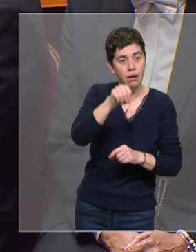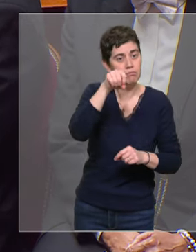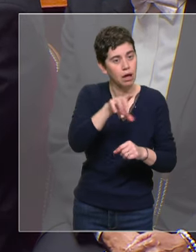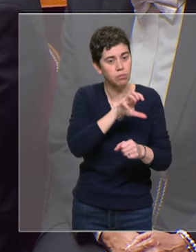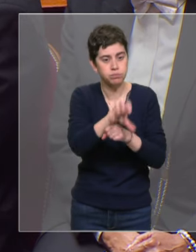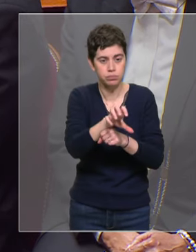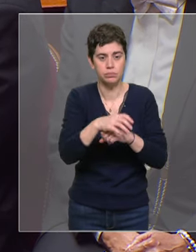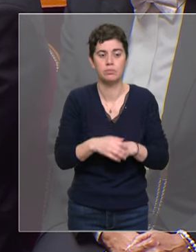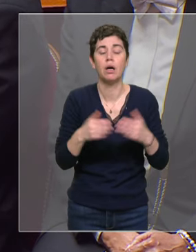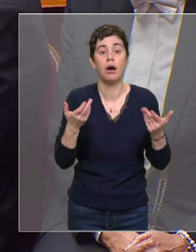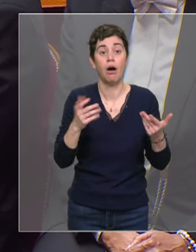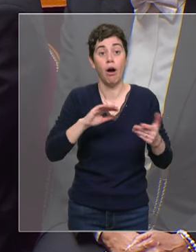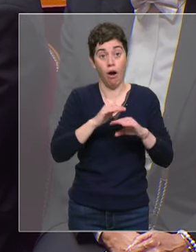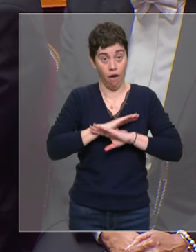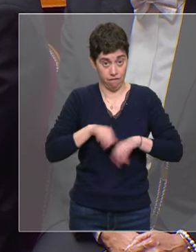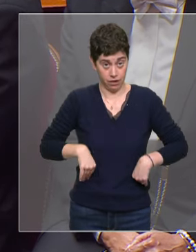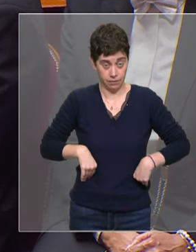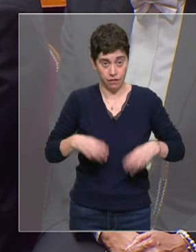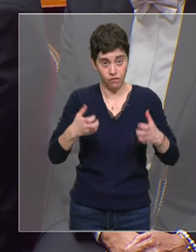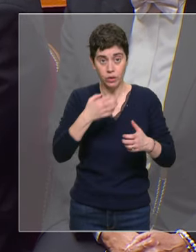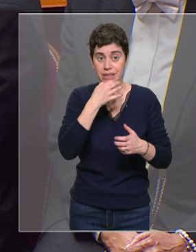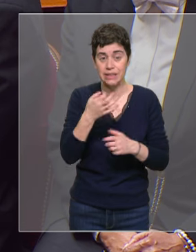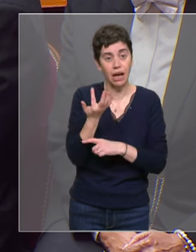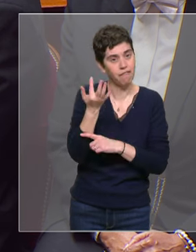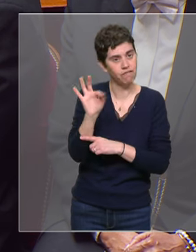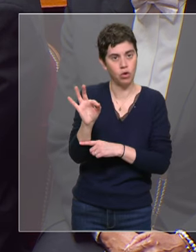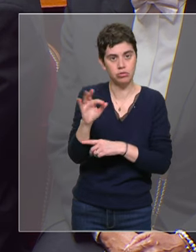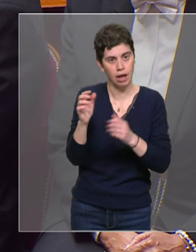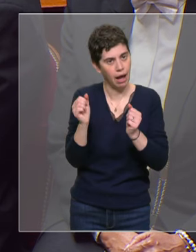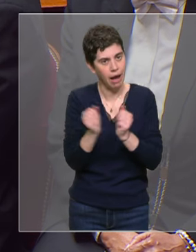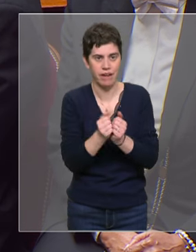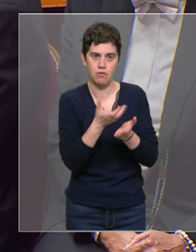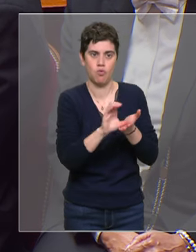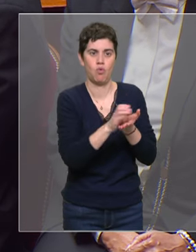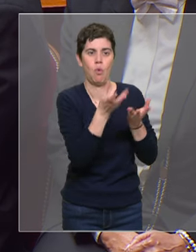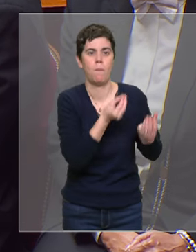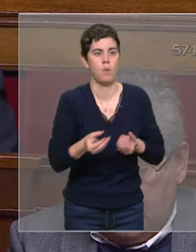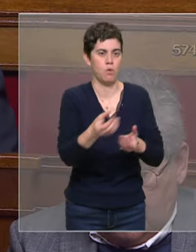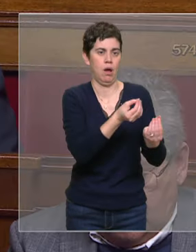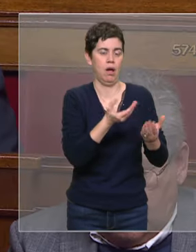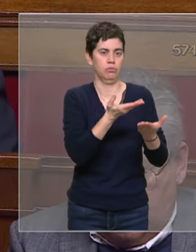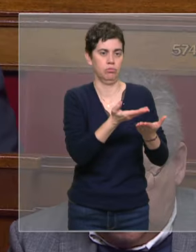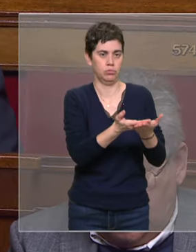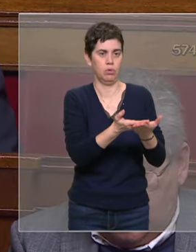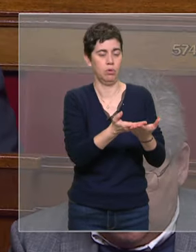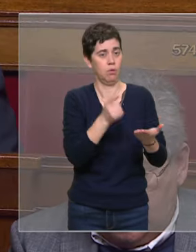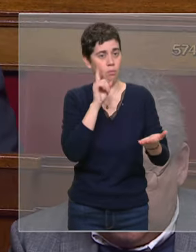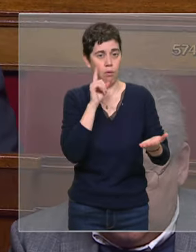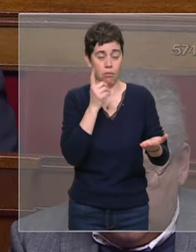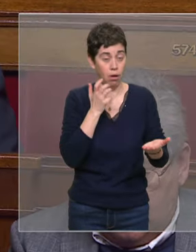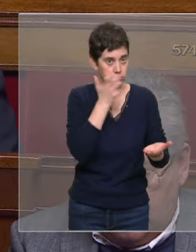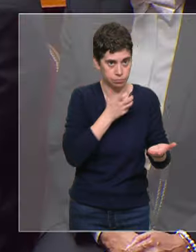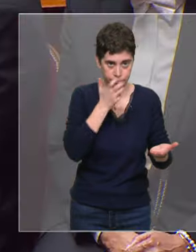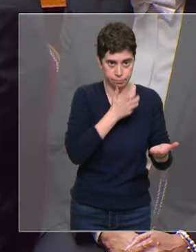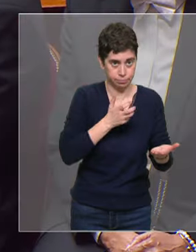voudrais souligner que la France se tient fermement aux côtés des populations congolaises qui font face à ces drames humanitaires.